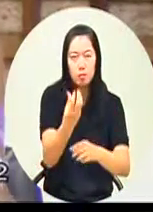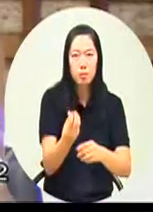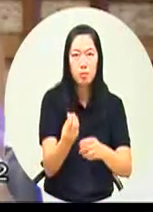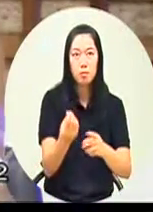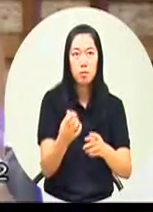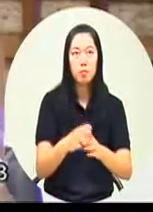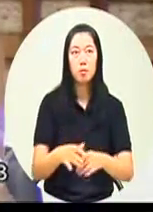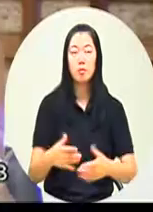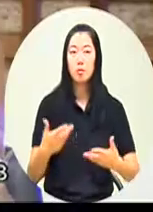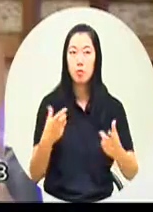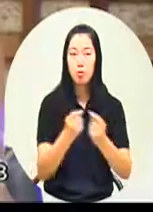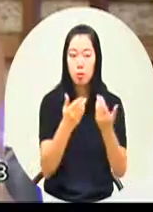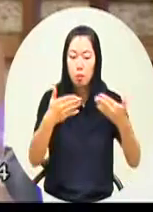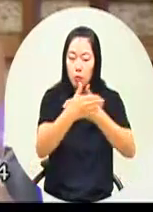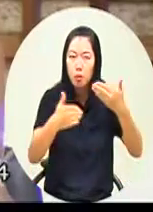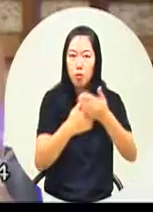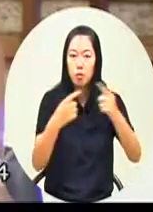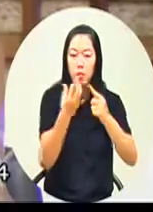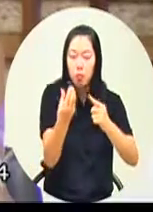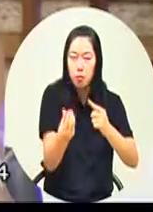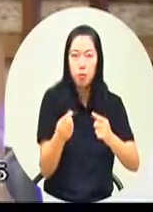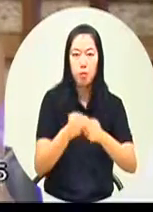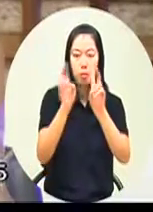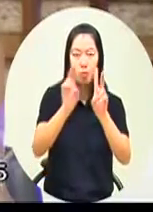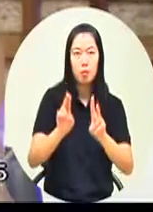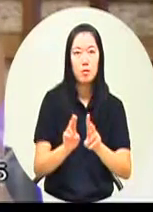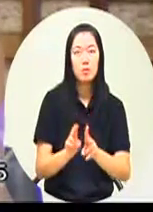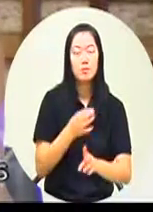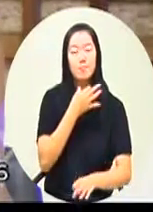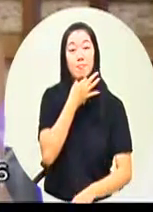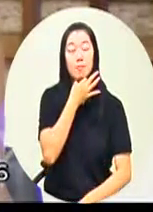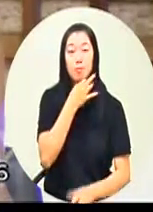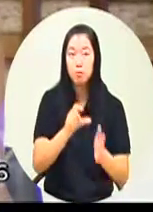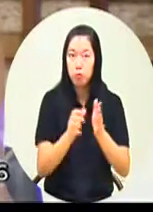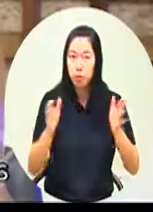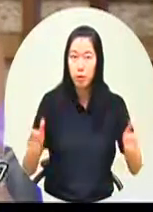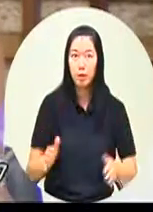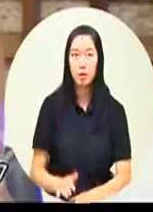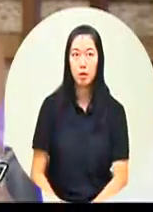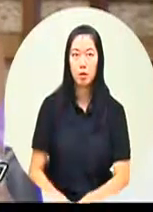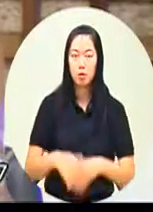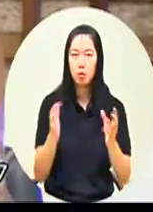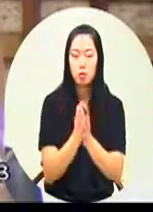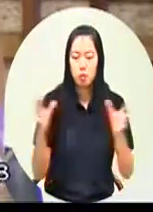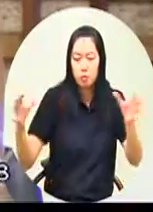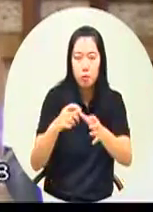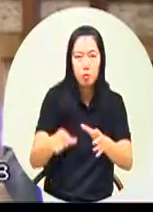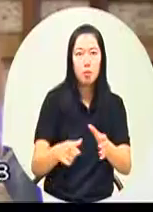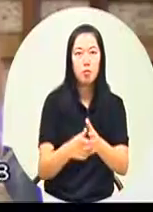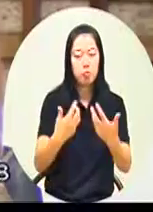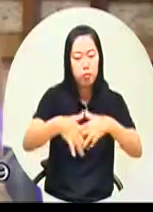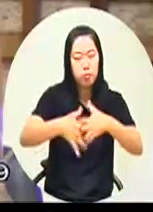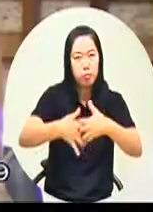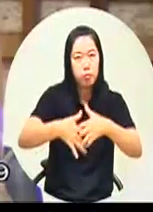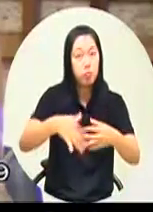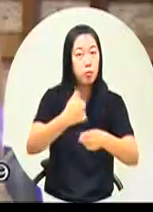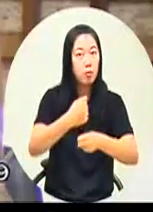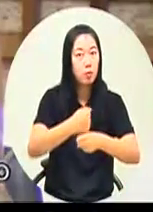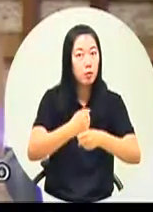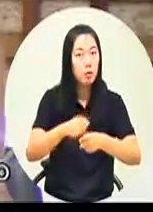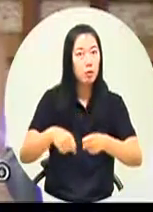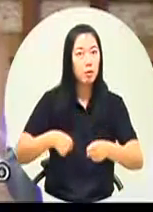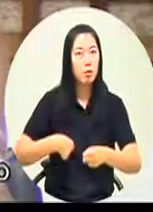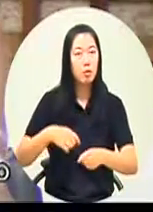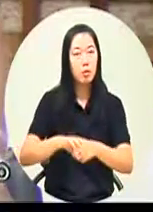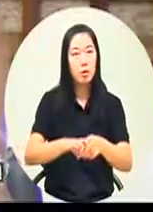时间，在电力吃紧的时间，大家不要说集中在一起生产，所以几乎南高